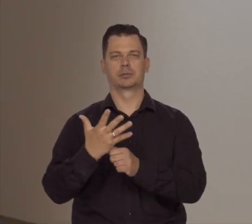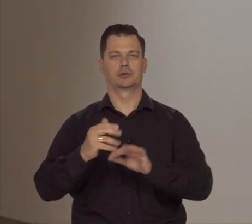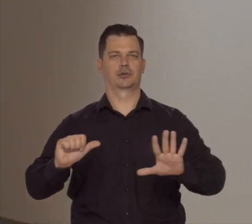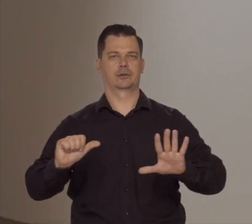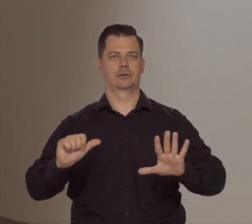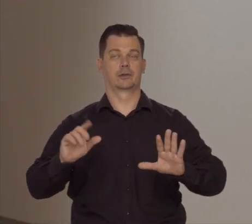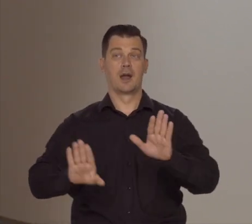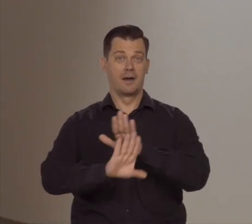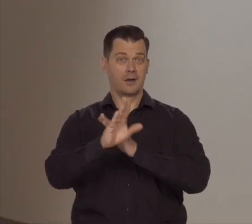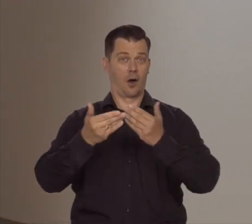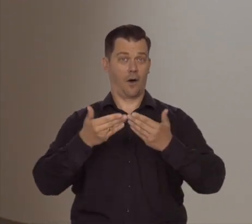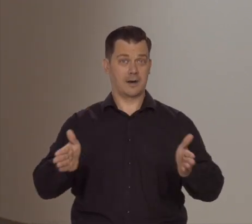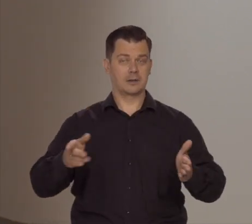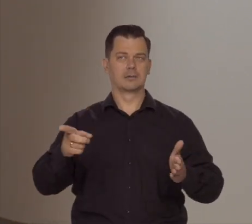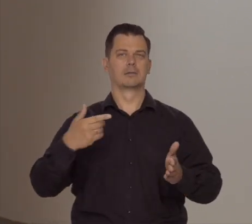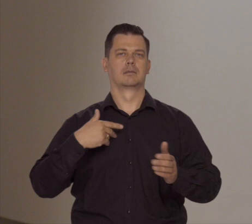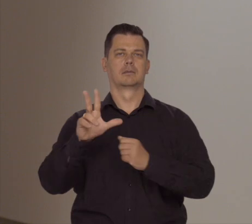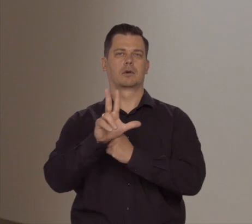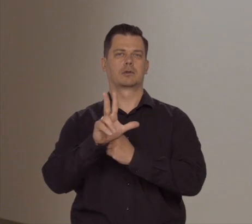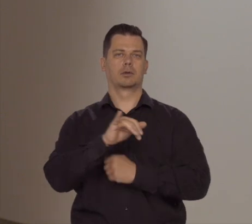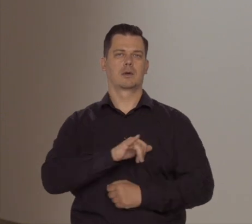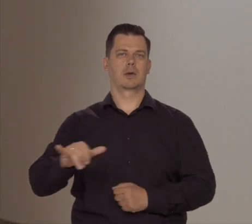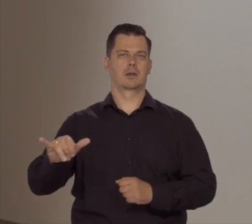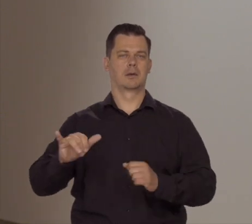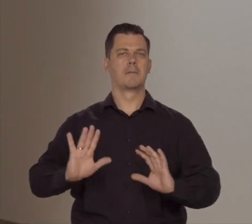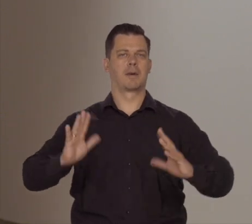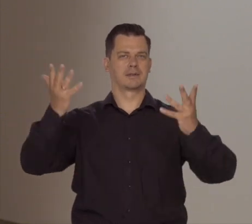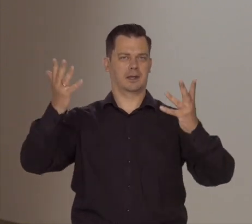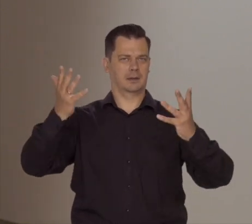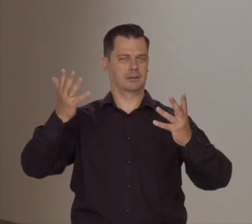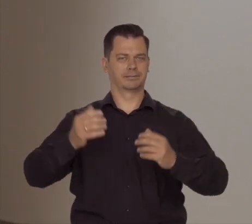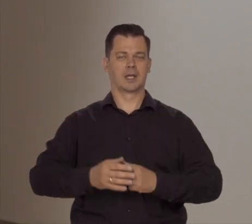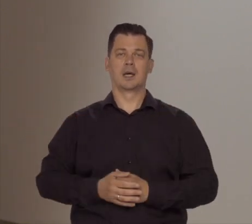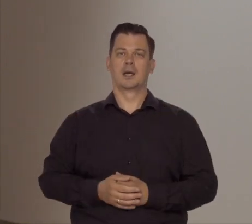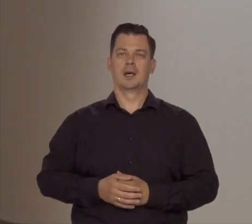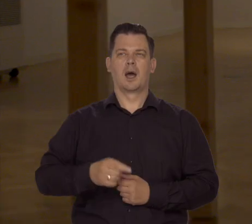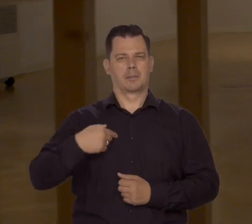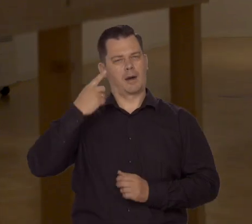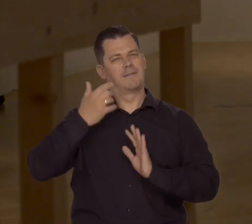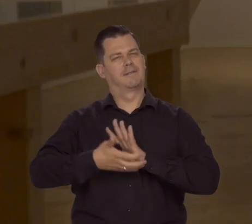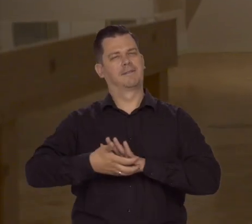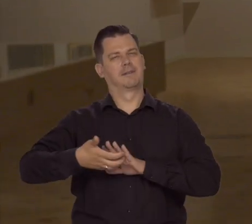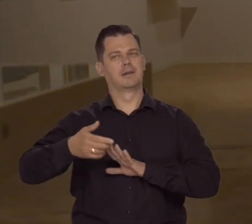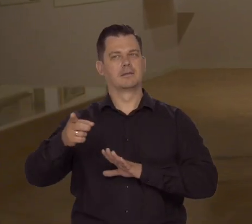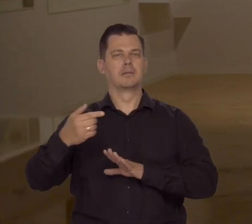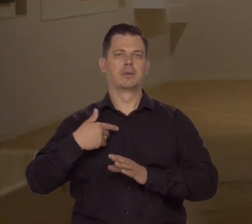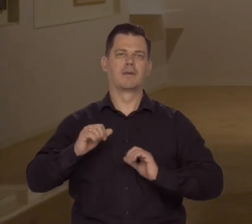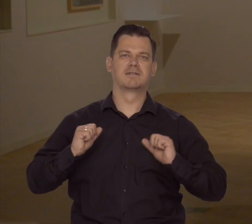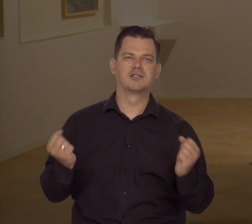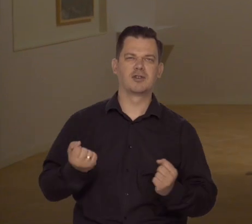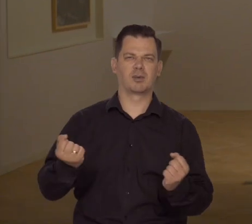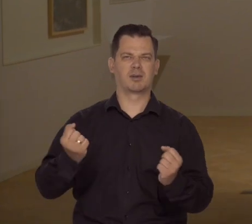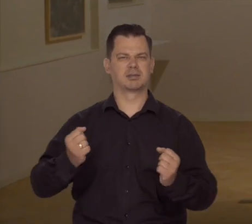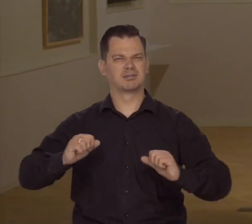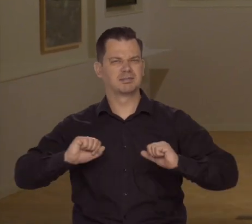1943–1956. Otwarcie wystawy towarzyszyło obchodom 80. rocznicy wybuchu powstania. Przywołujemy inicjatywy,